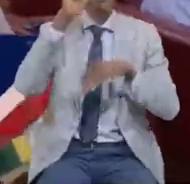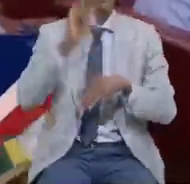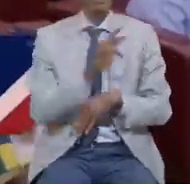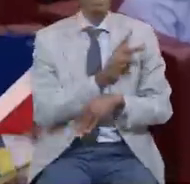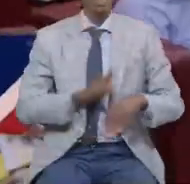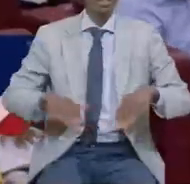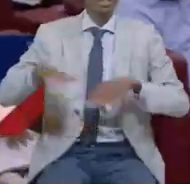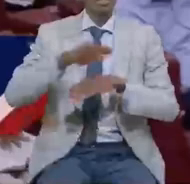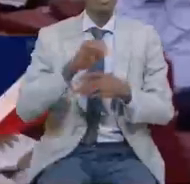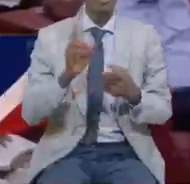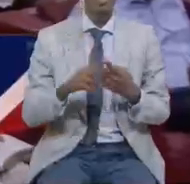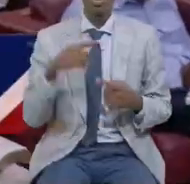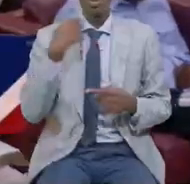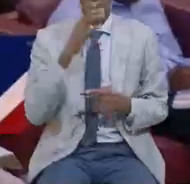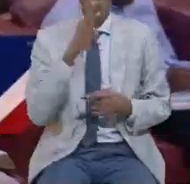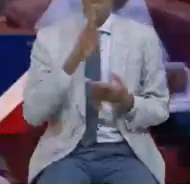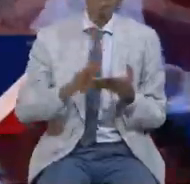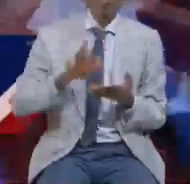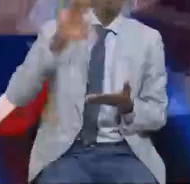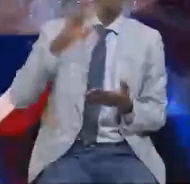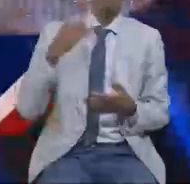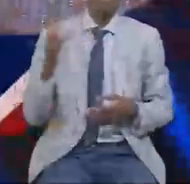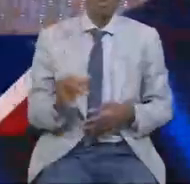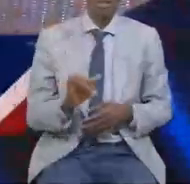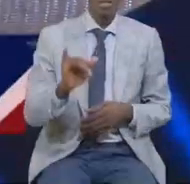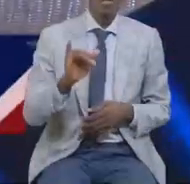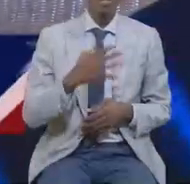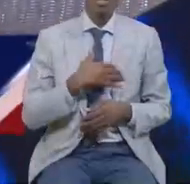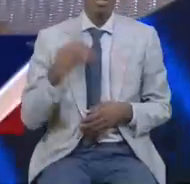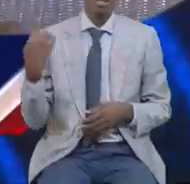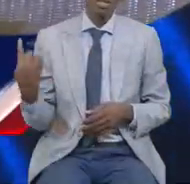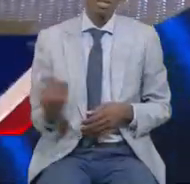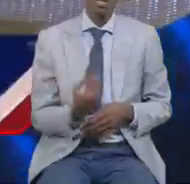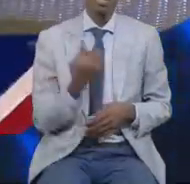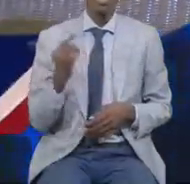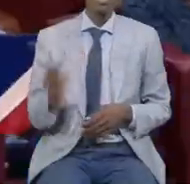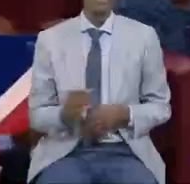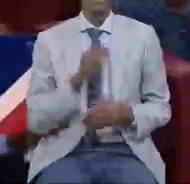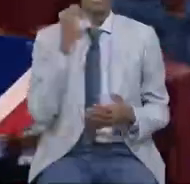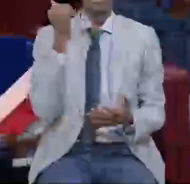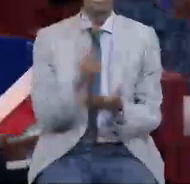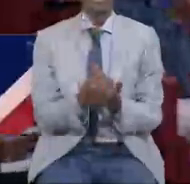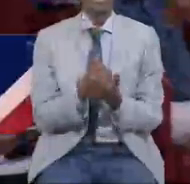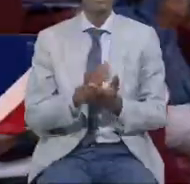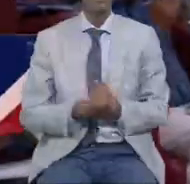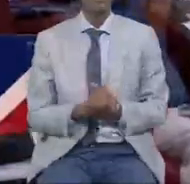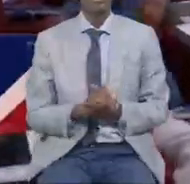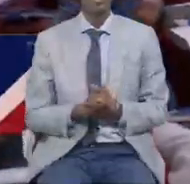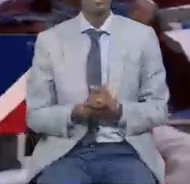royaume céleste. À lui soit la gloire au siècle des siècles. Amen.